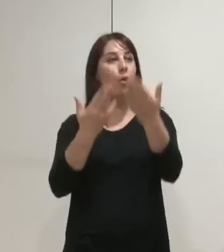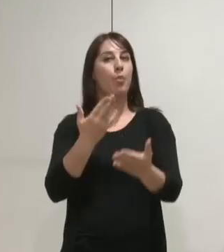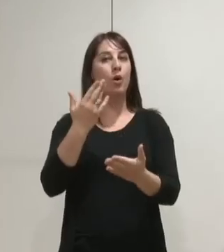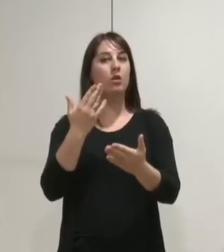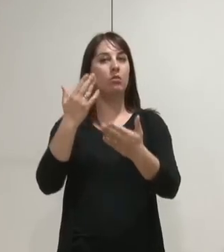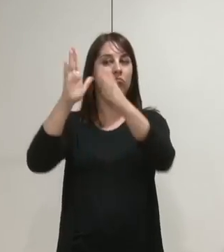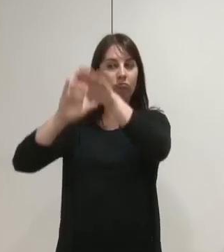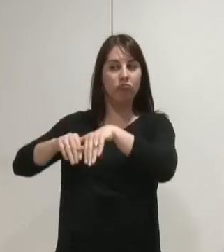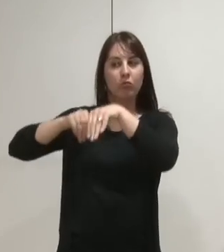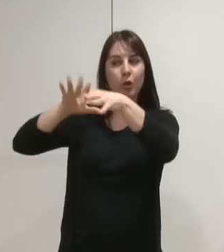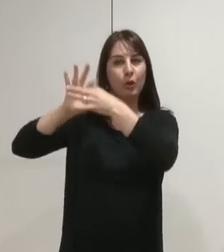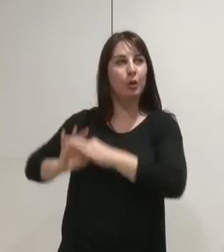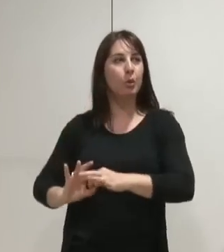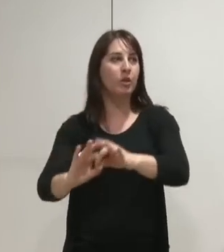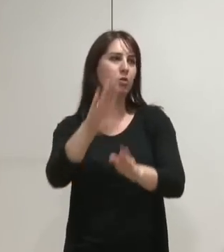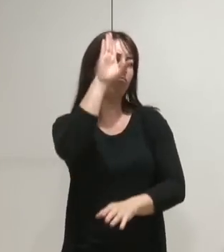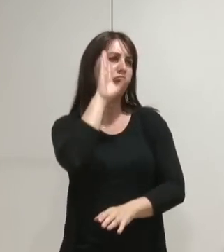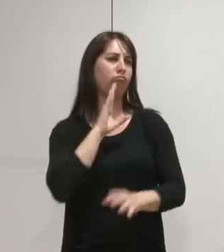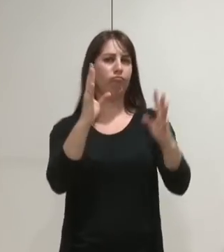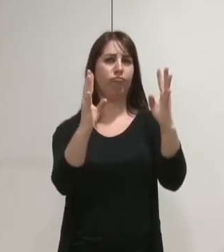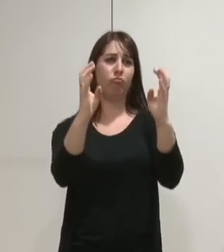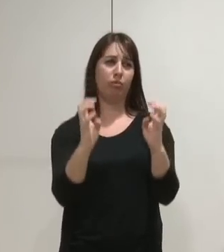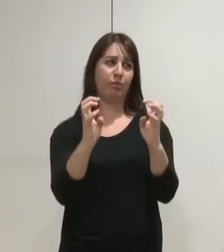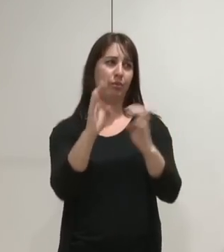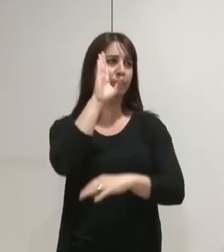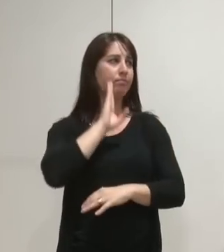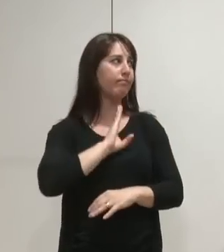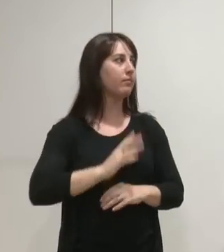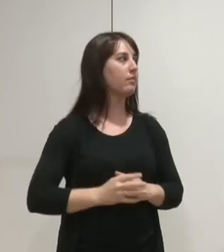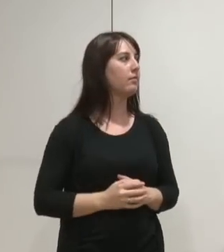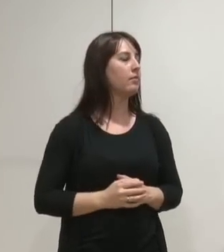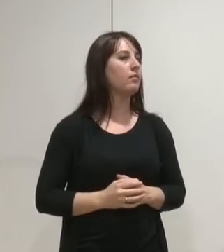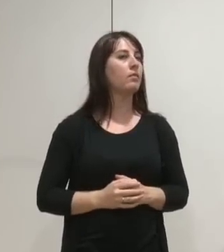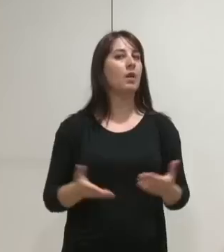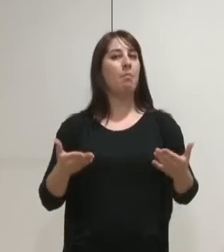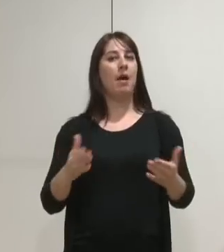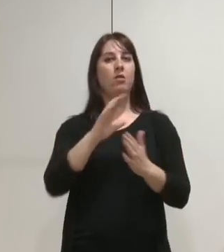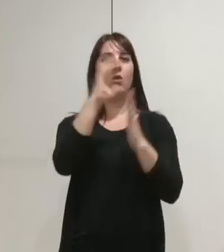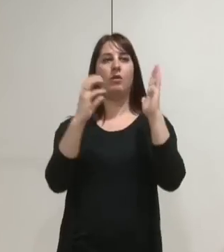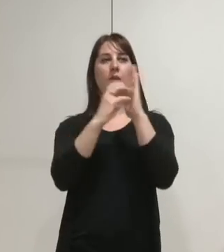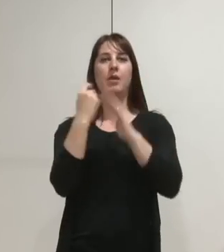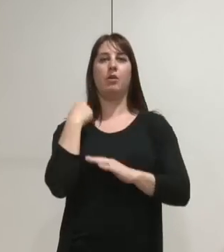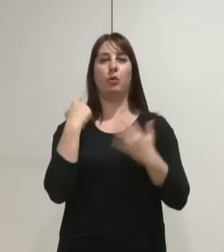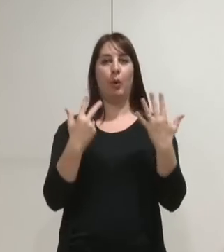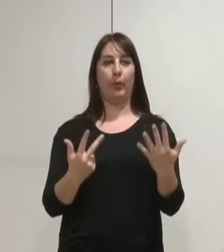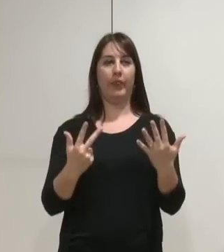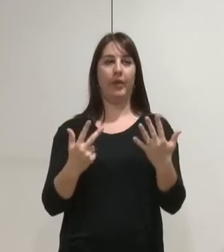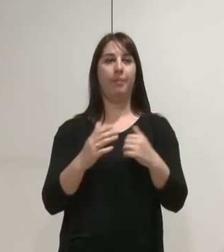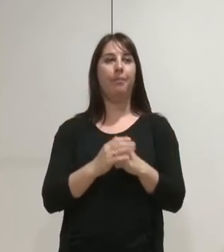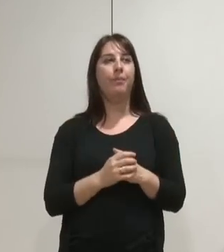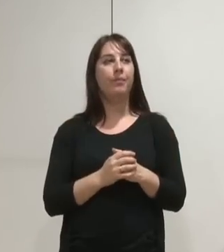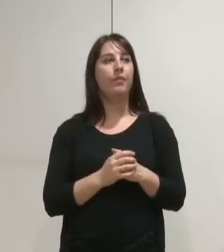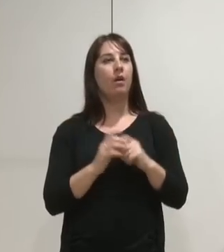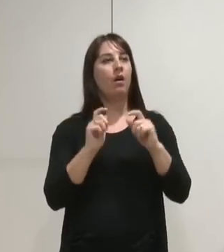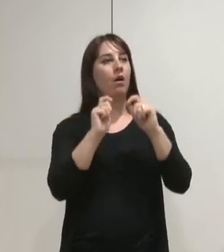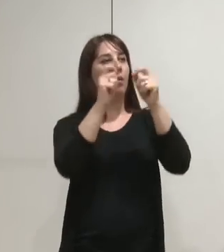séance merci de vous asseoir et nous abordons la déb numéro 8 la parole